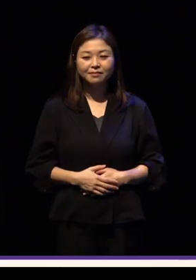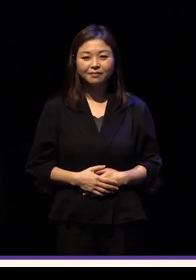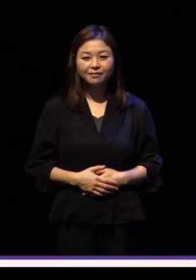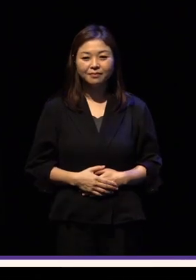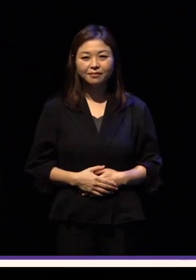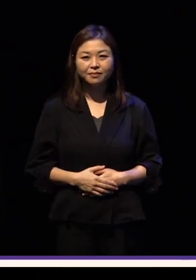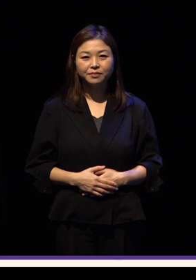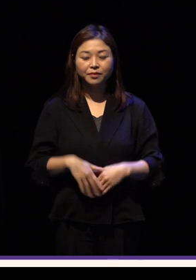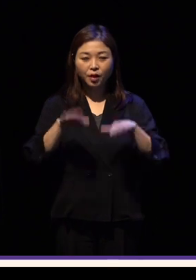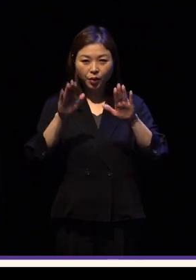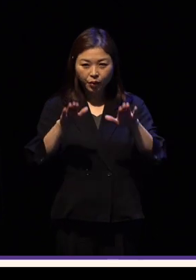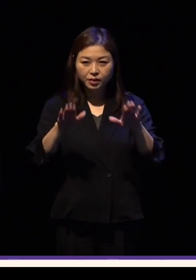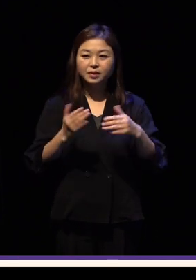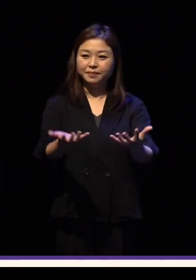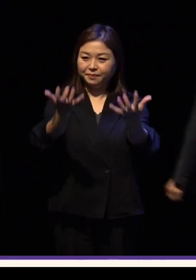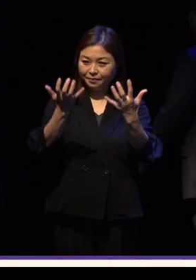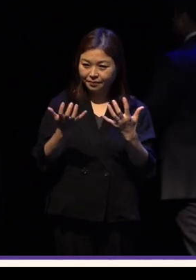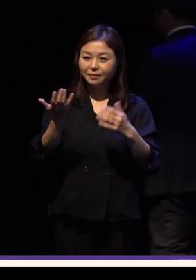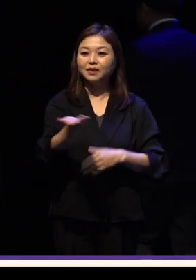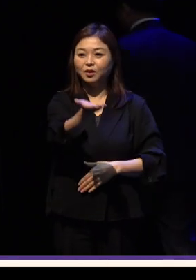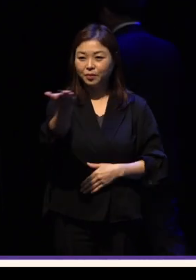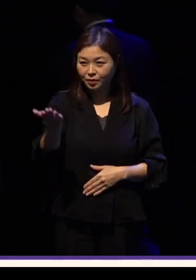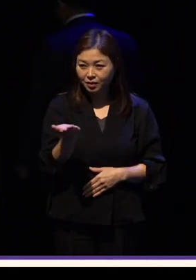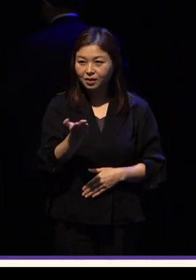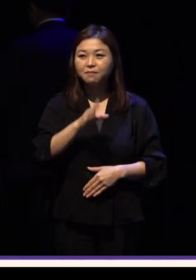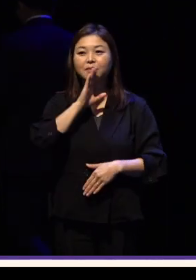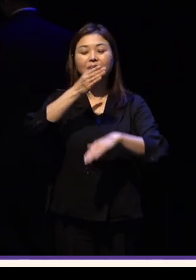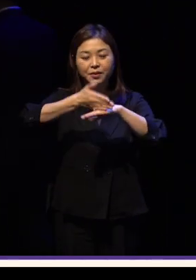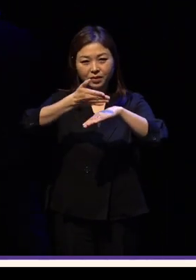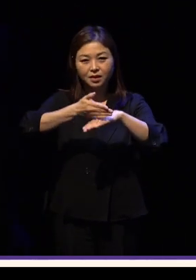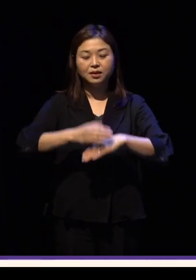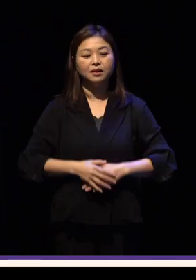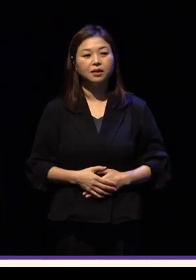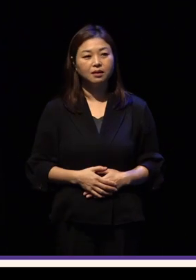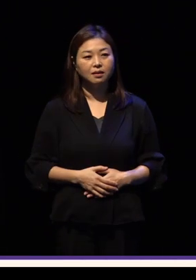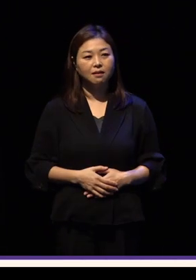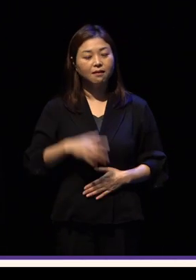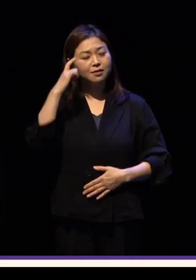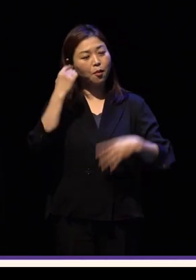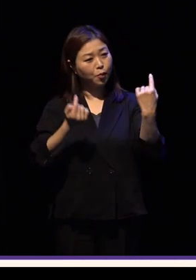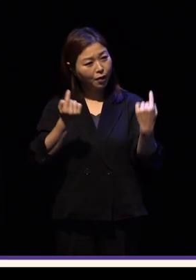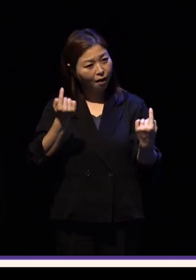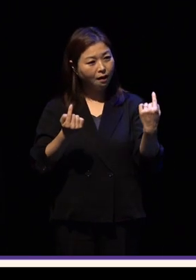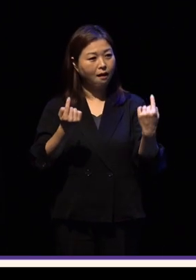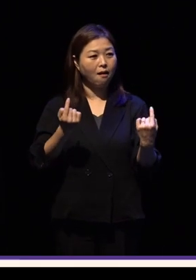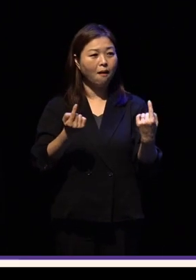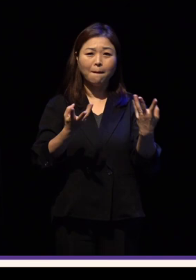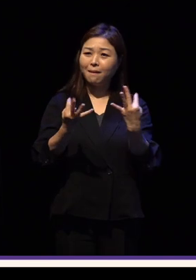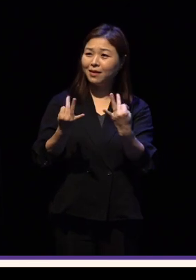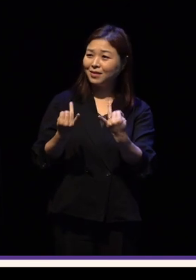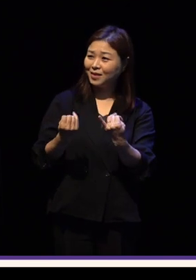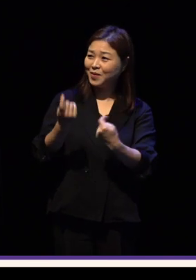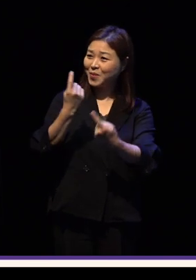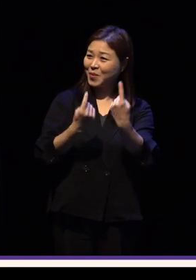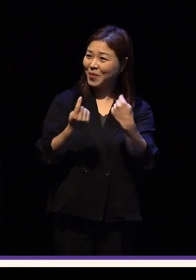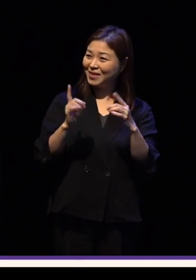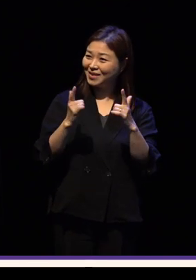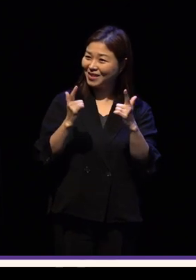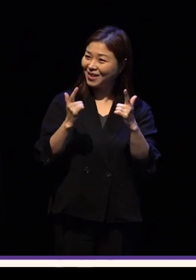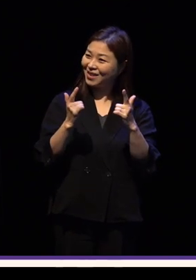예, 오늘 이렇게 자리를 함께 해주신 여러분들 정말 감사합니다. 그런데 생각보다 많이 쫓겨오신 것